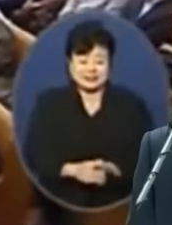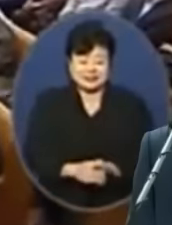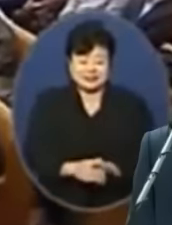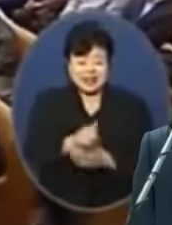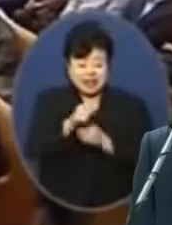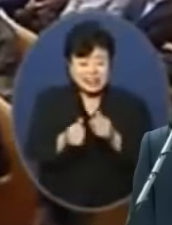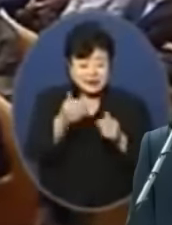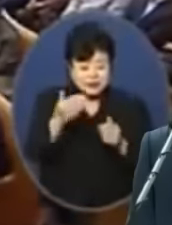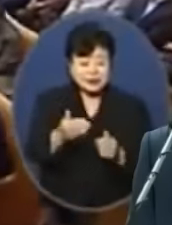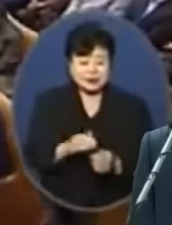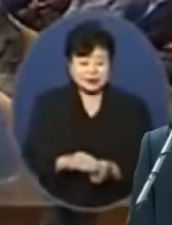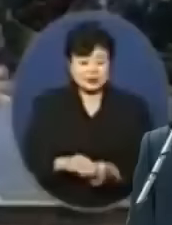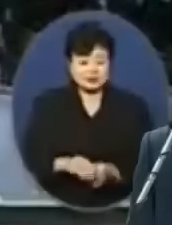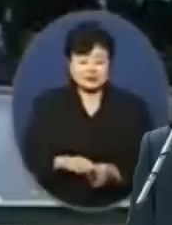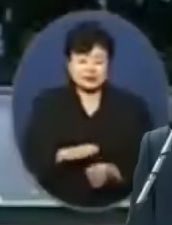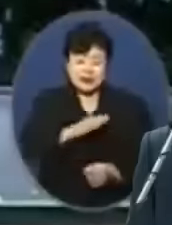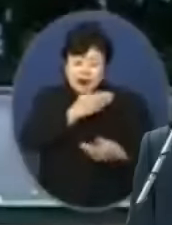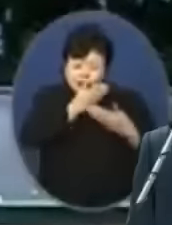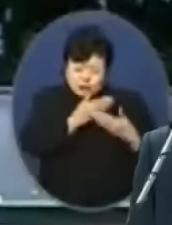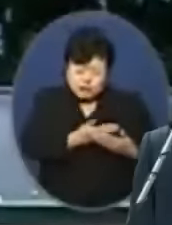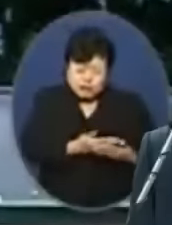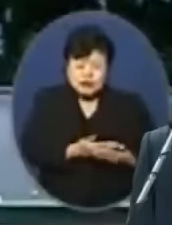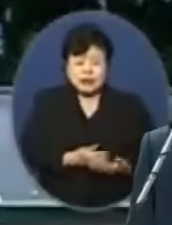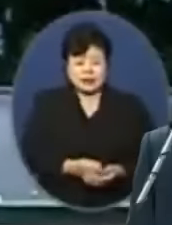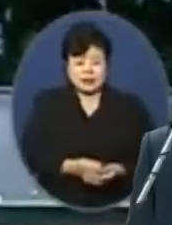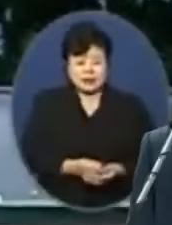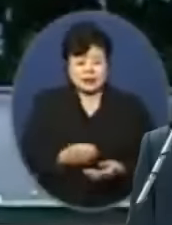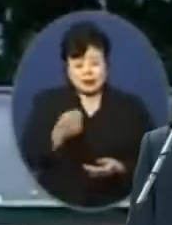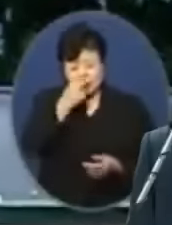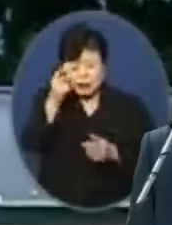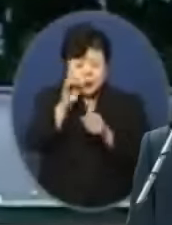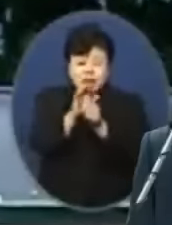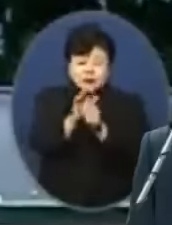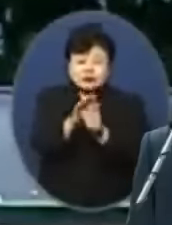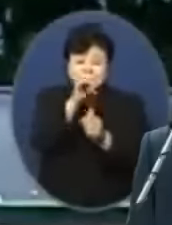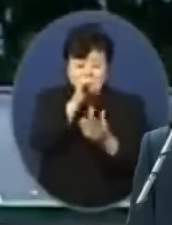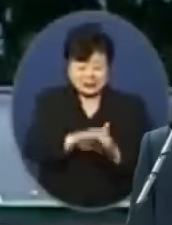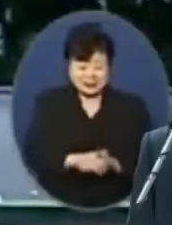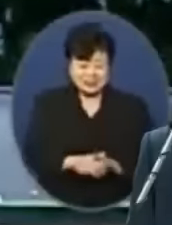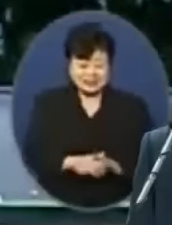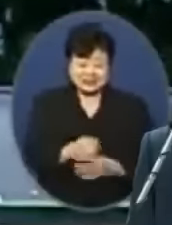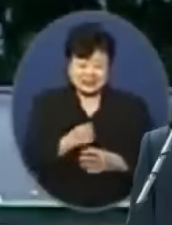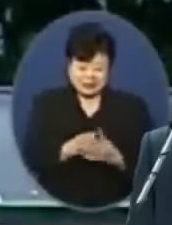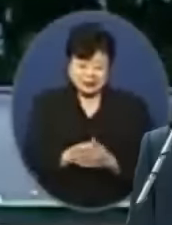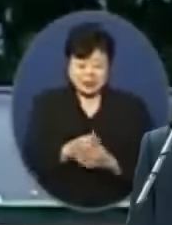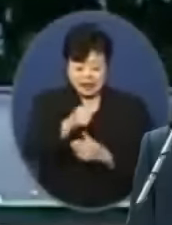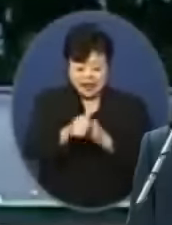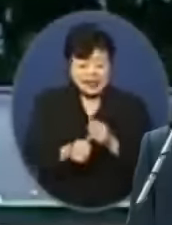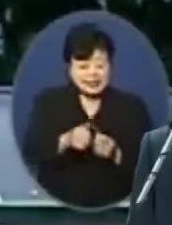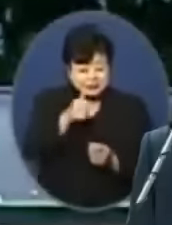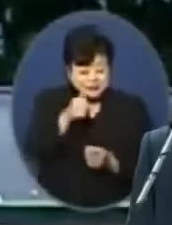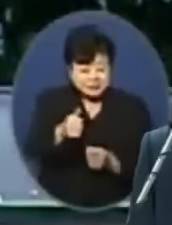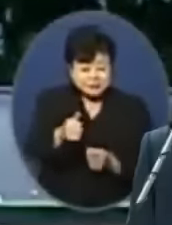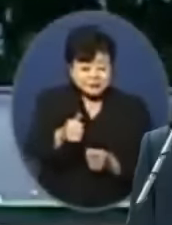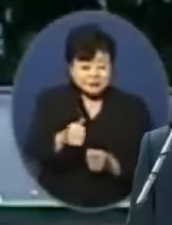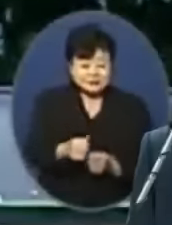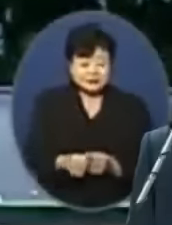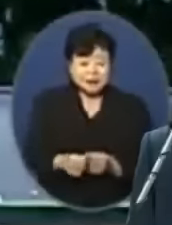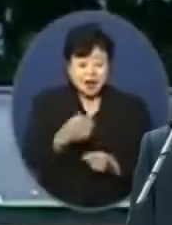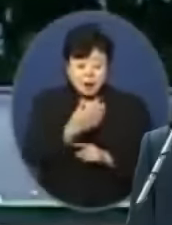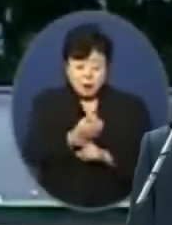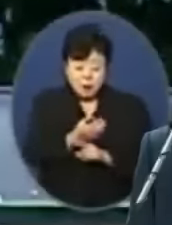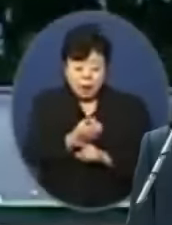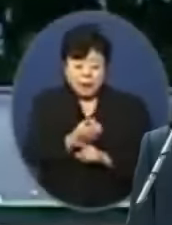아유 금지 옥엽으로 여러분을 돌보고 계신 것입니다. 그러므로 하나님의